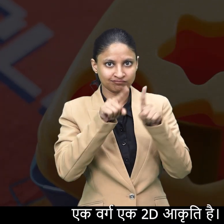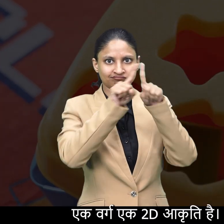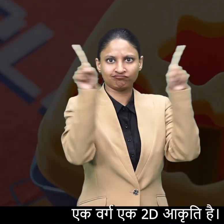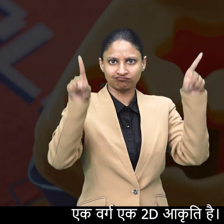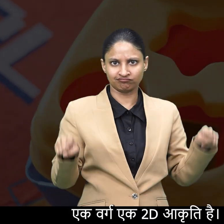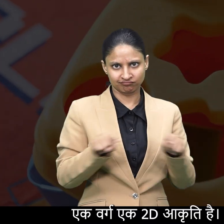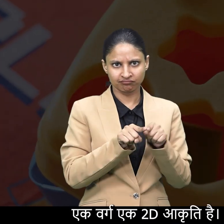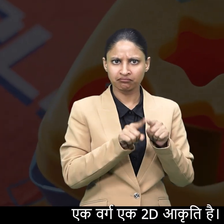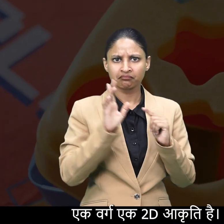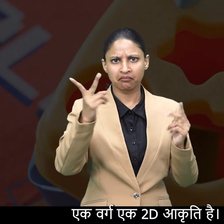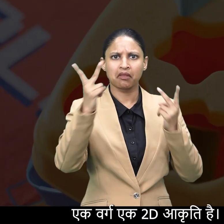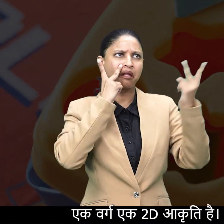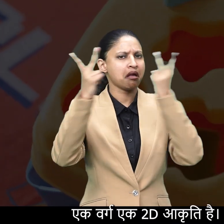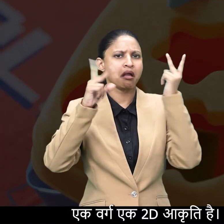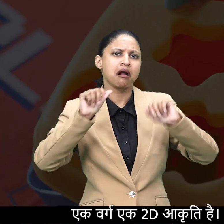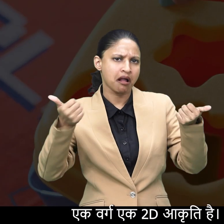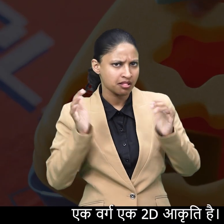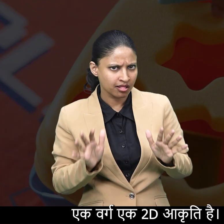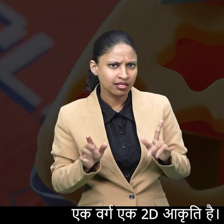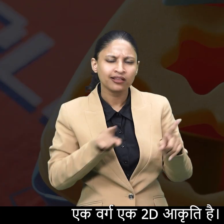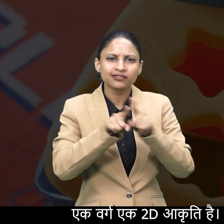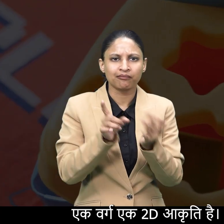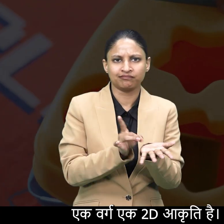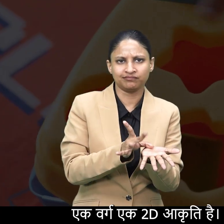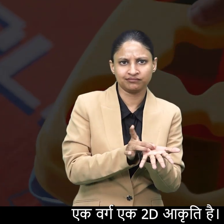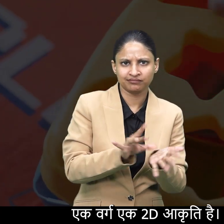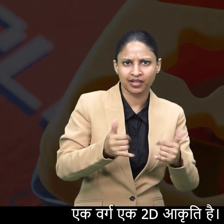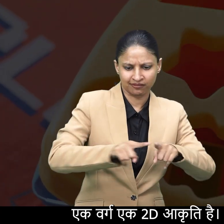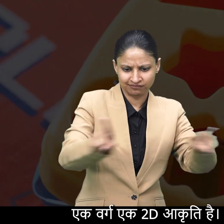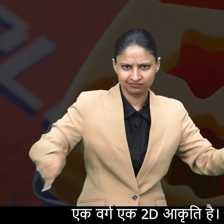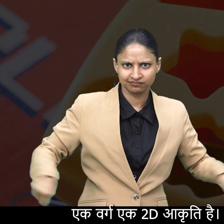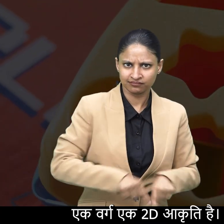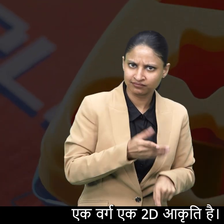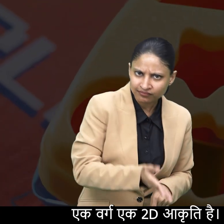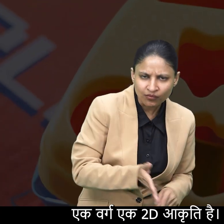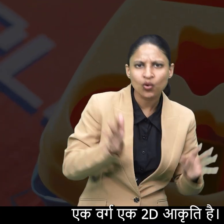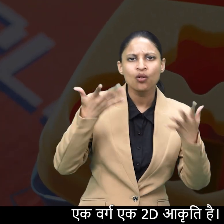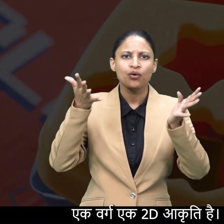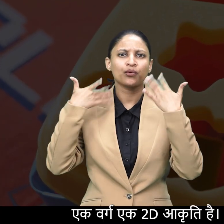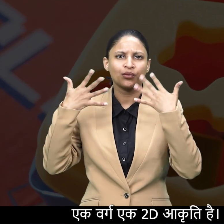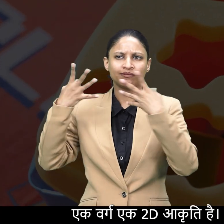एक वर्ग एक 2D आकृति है। आप इसे कैरम बोर्ड या खिड़की में देख सकते हैं।